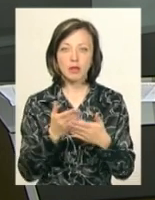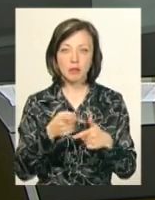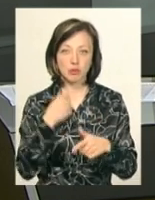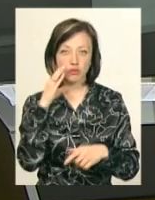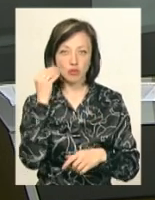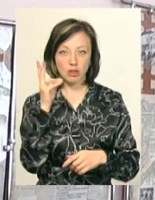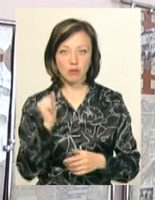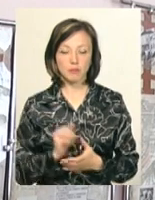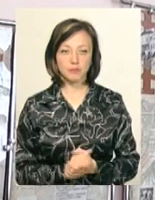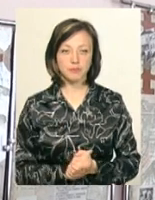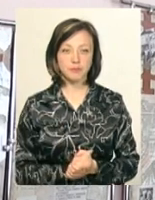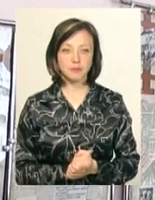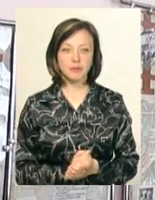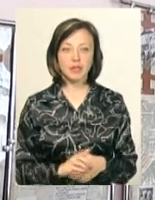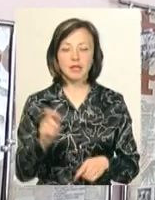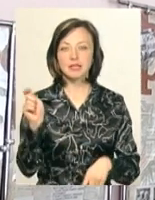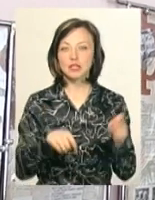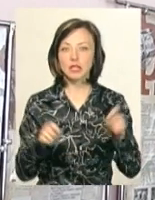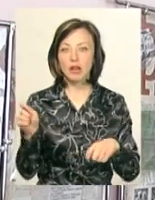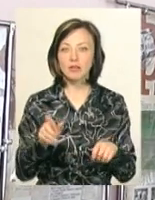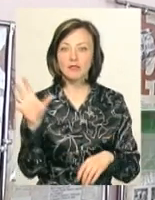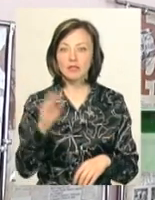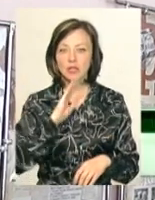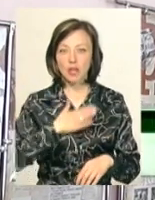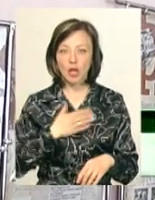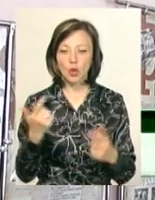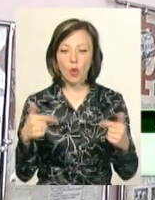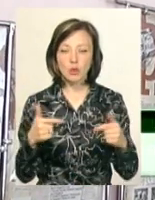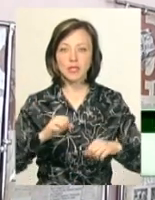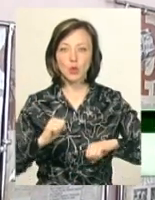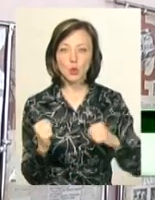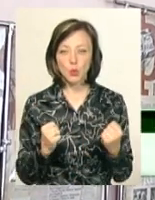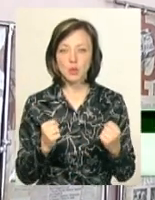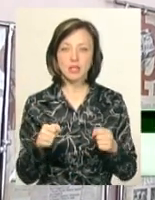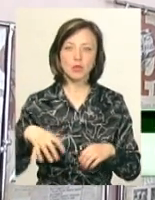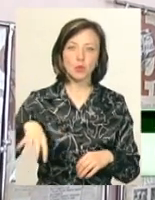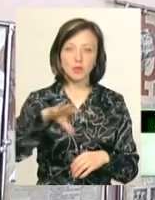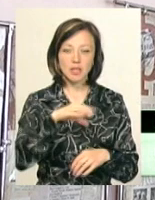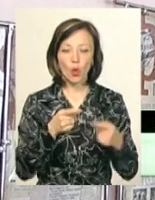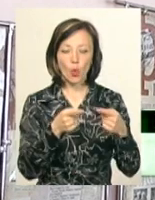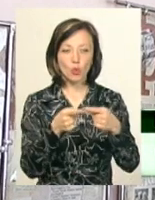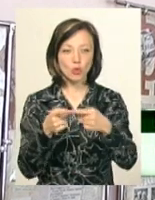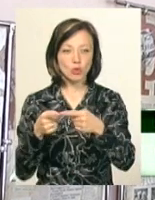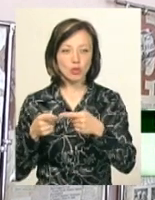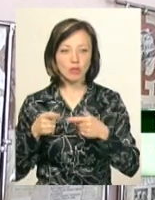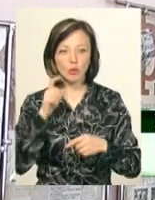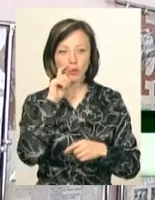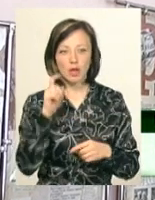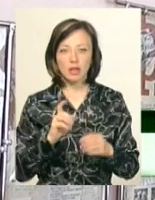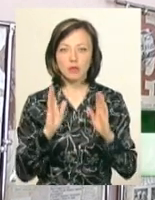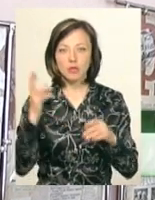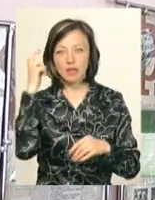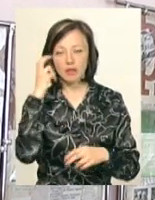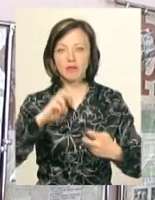Шевченка. З'їжджаються всі наші гості, друзі з усіх куточків України. Буде